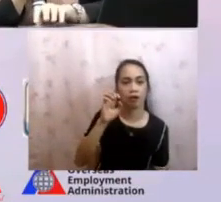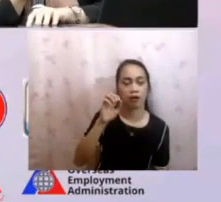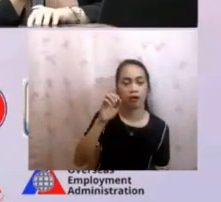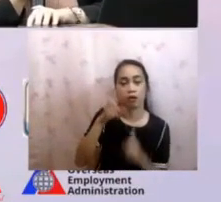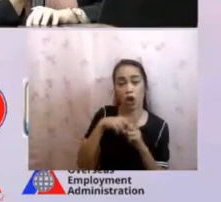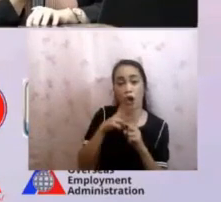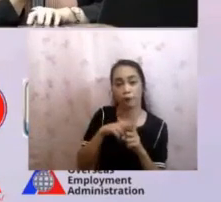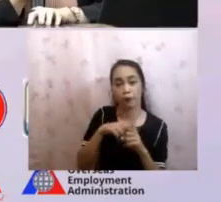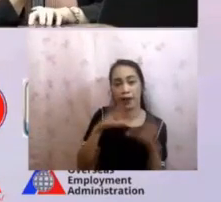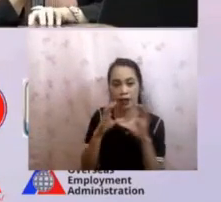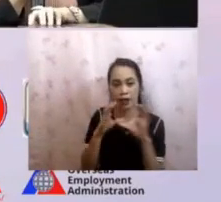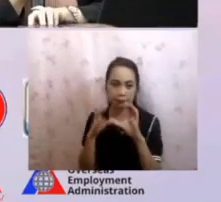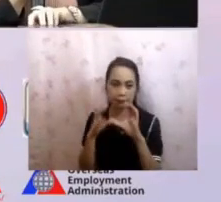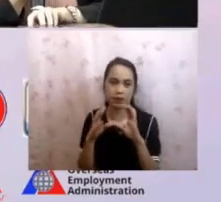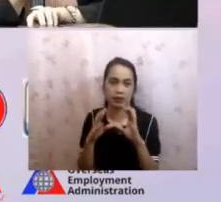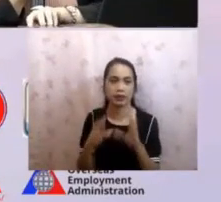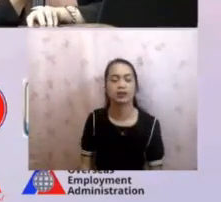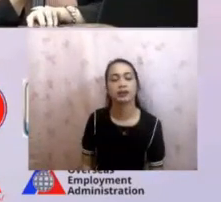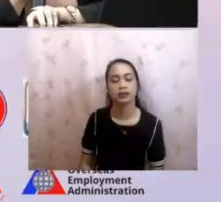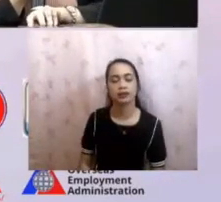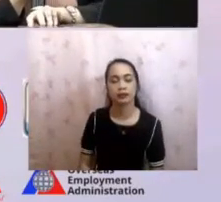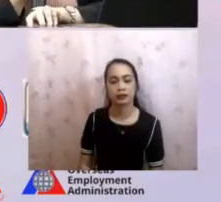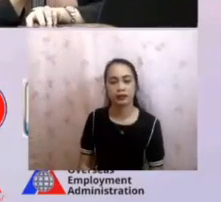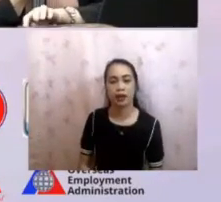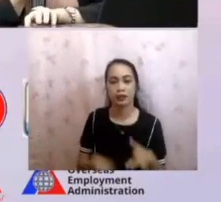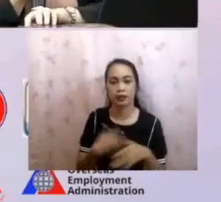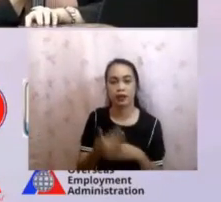basin makadawat sila tawag kay nagkuan ka